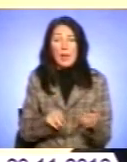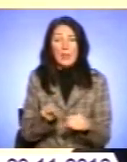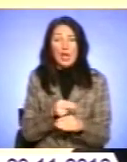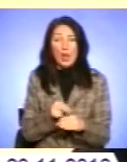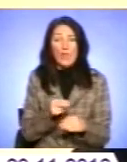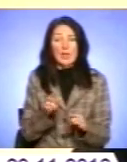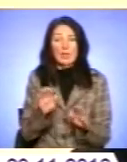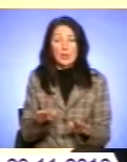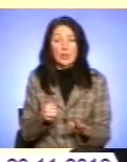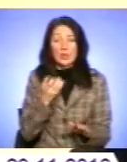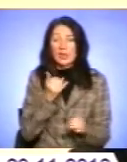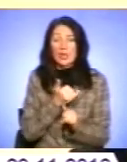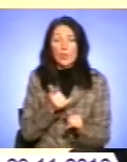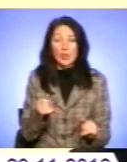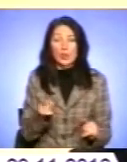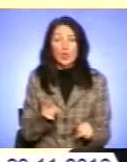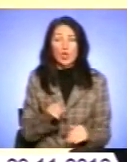це неможливо, тоді що?